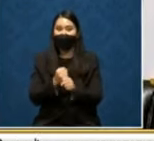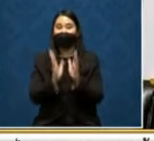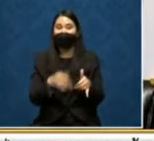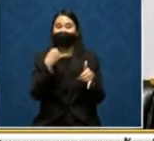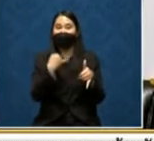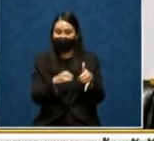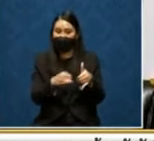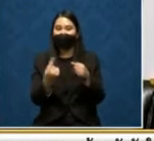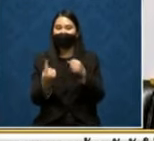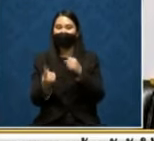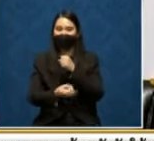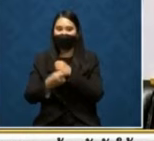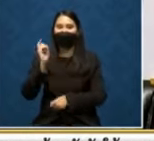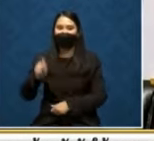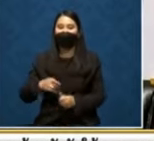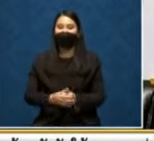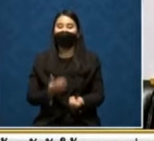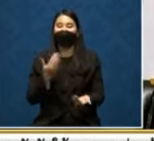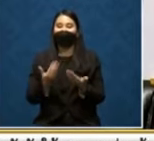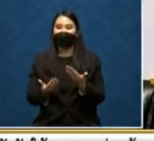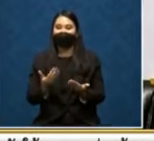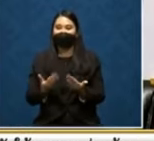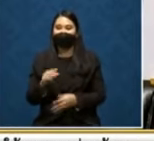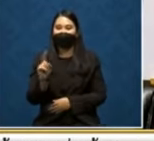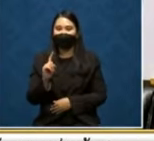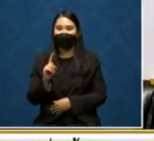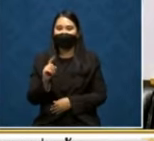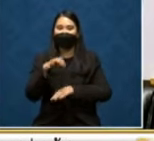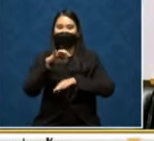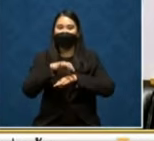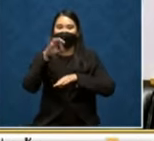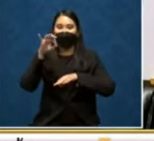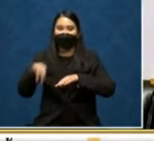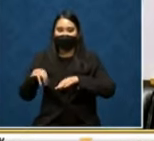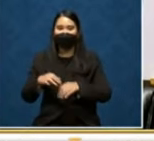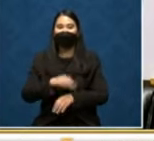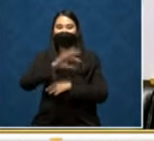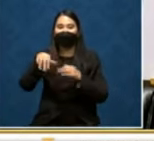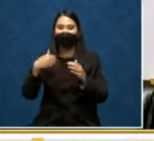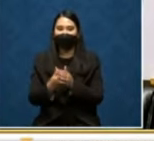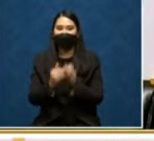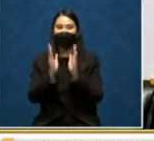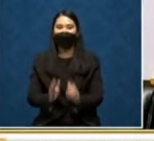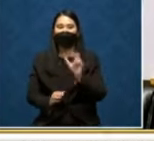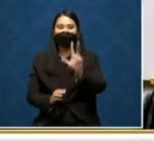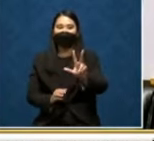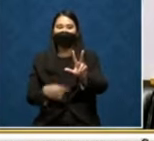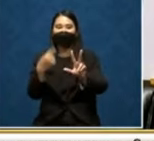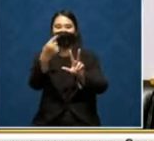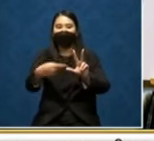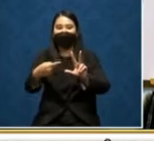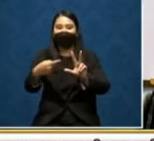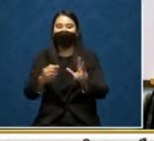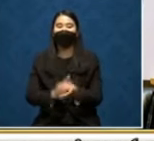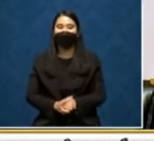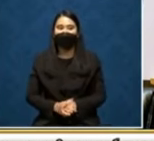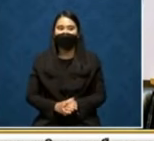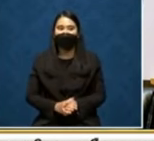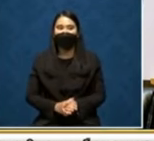มาลงโทษหรือแม้กระทั่งต้องปลดผู้เกี่ยวข้องทั้งหมดทั้ง 3ท่านที่ไม่มีที่